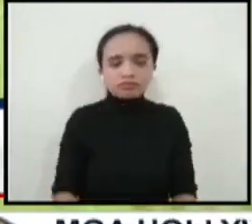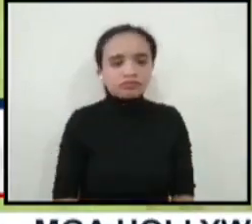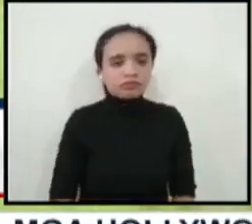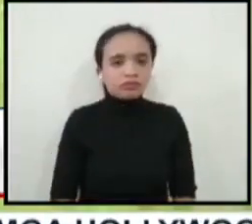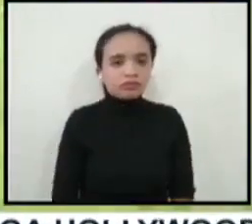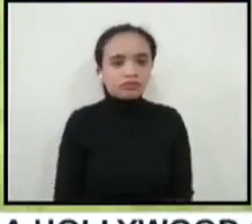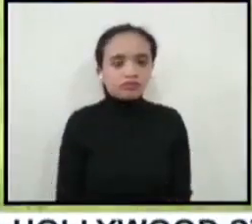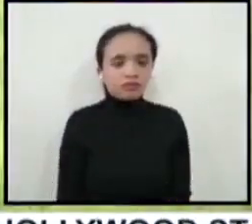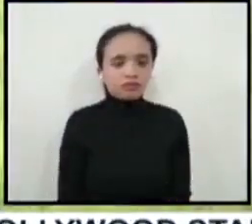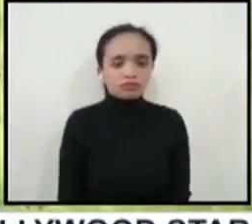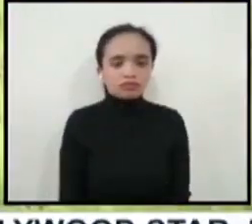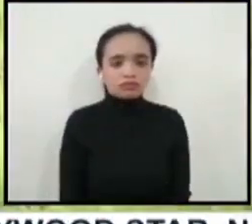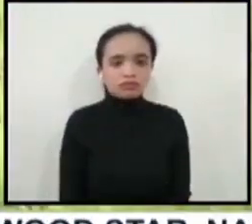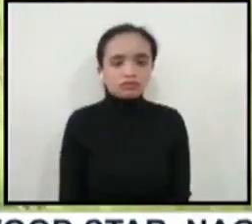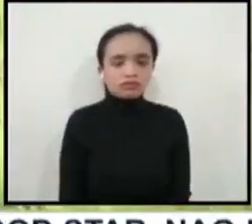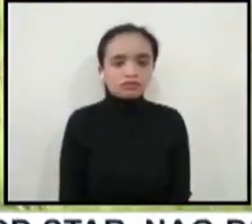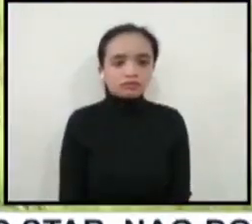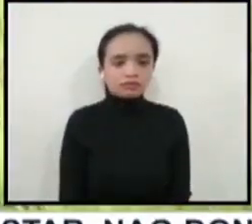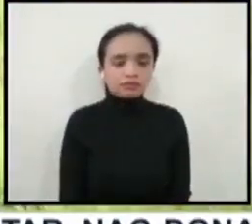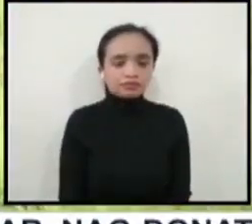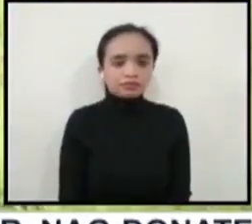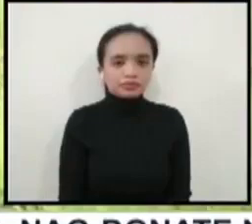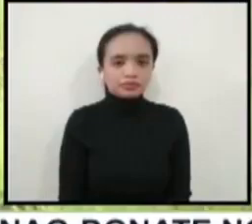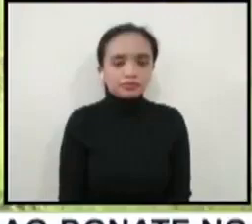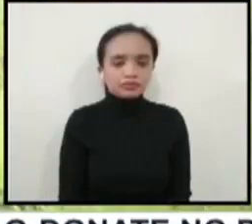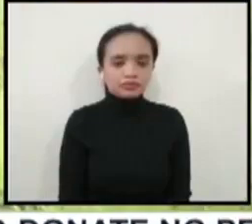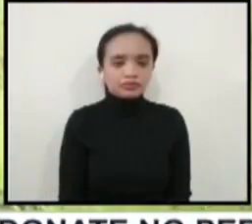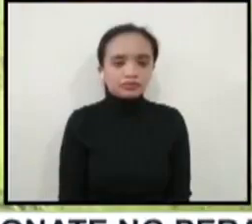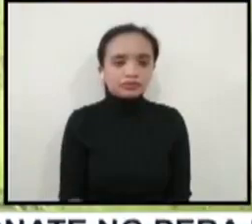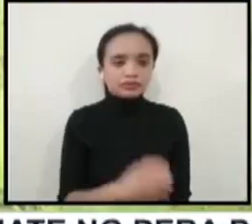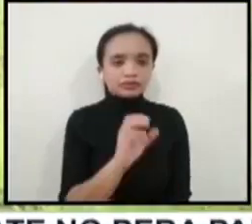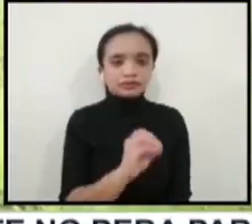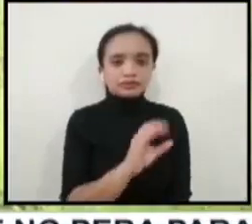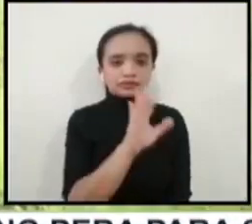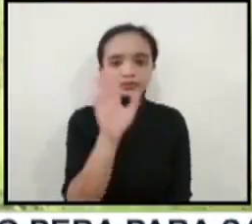Janice Dennis ng PTV Cordillera, Rise and Shine, Pilipinas.